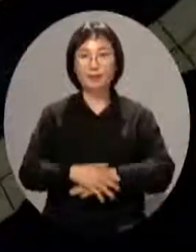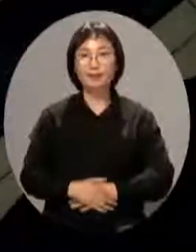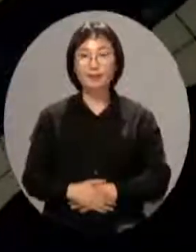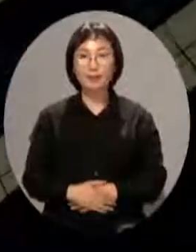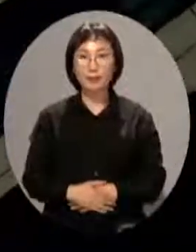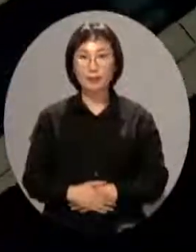헐 놉니다